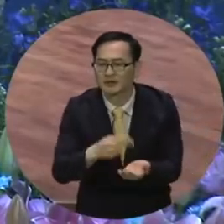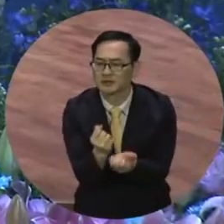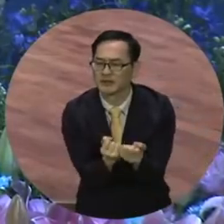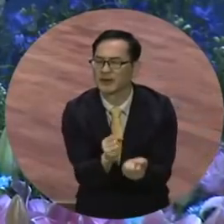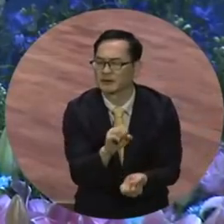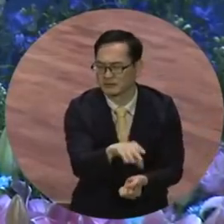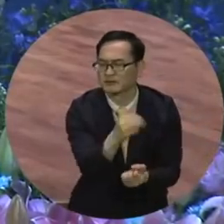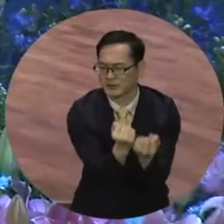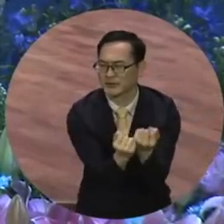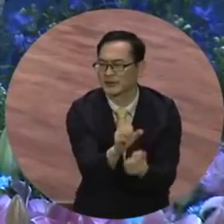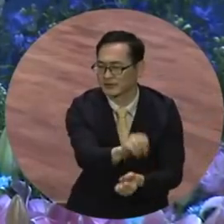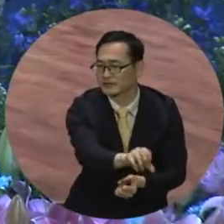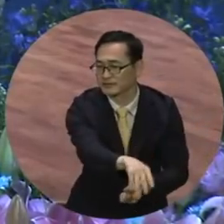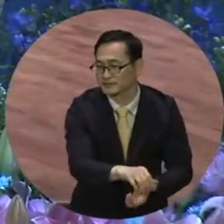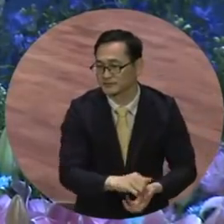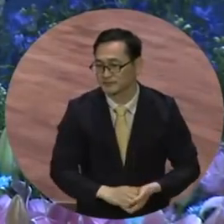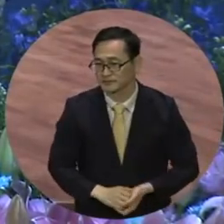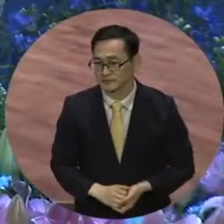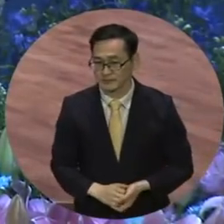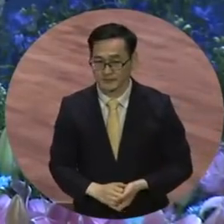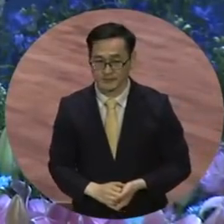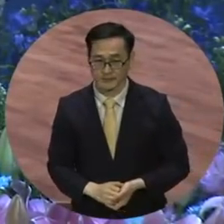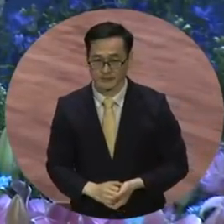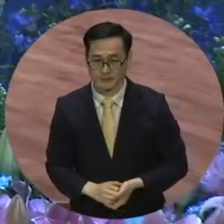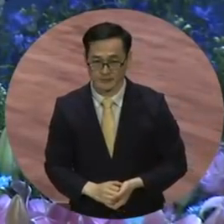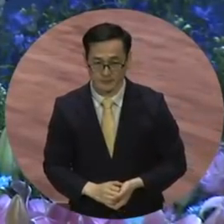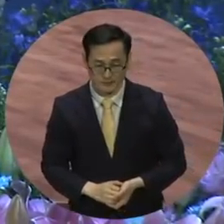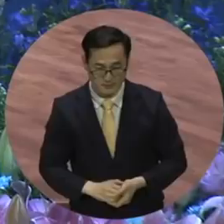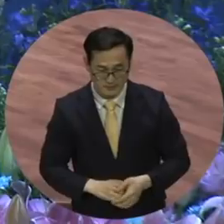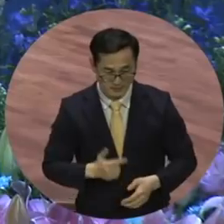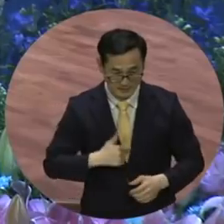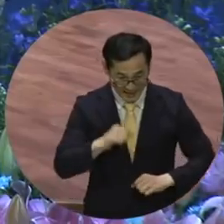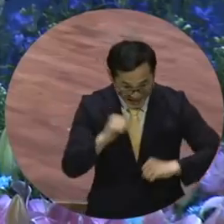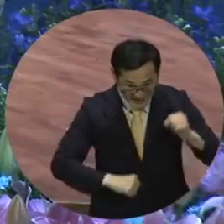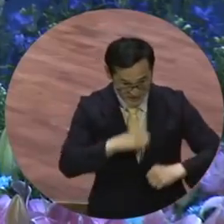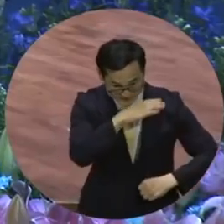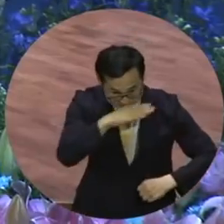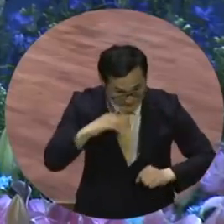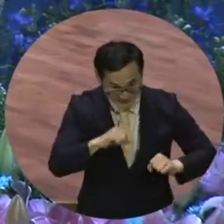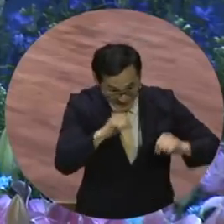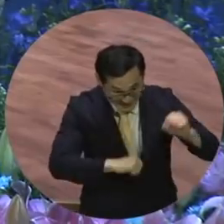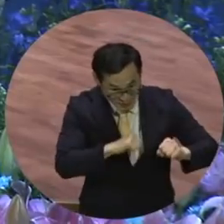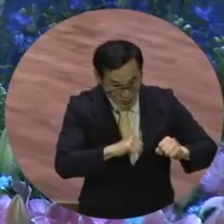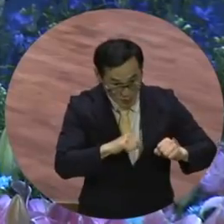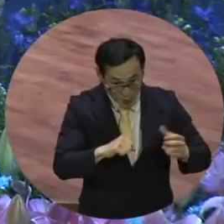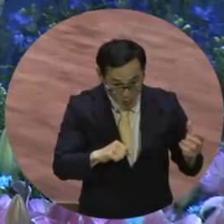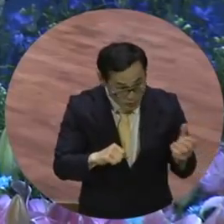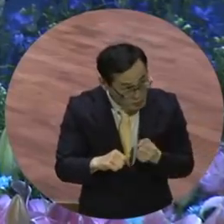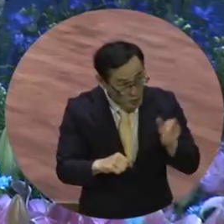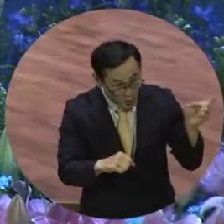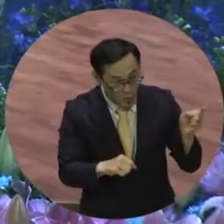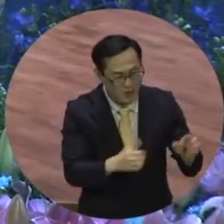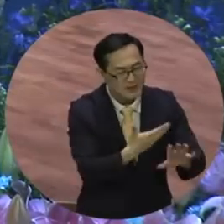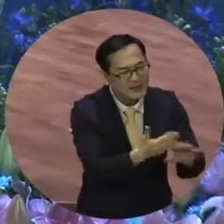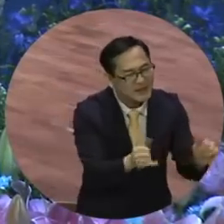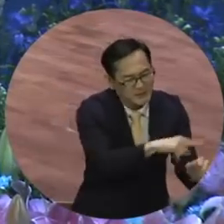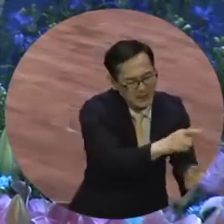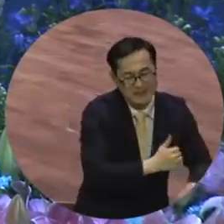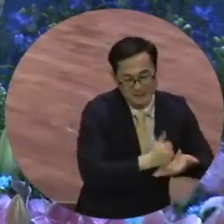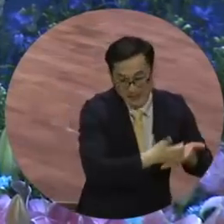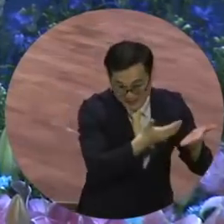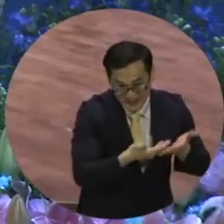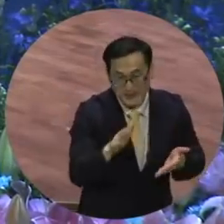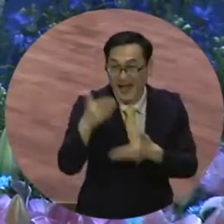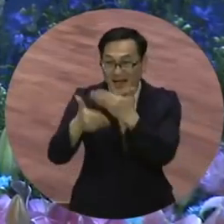어렵다고 함을 받은 것이다. 행위로 어렵다 하시면 받았으면 지는 잘할 것이겠지만 하나님께는 아무것도